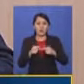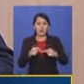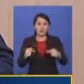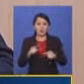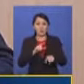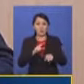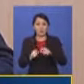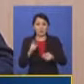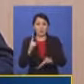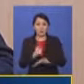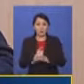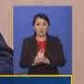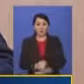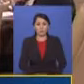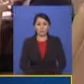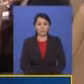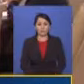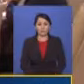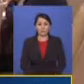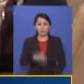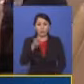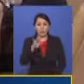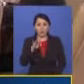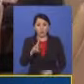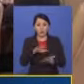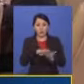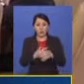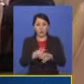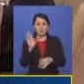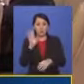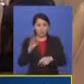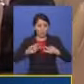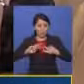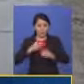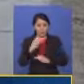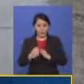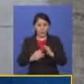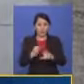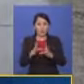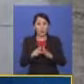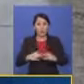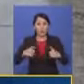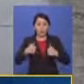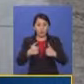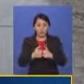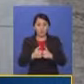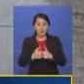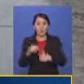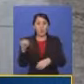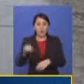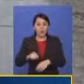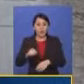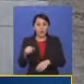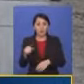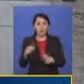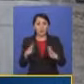тексеру жүргізуді тапсырамын. Смирнова ауылының тұрғынын ауызсу мәселесі де алаңдатады. Отбасы тіршілік көзін колонкадан алып отырыпты.